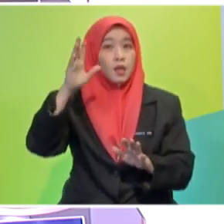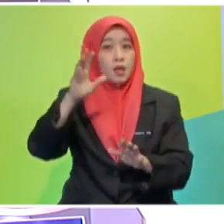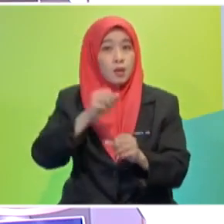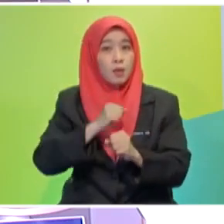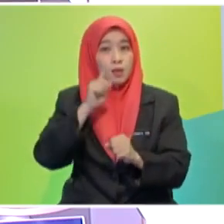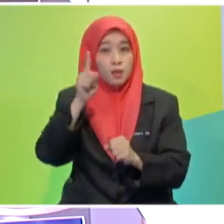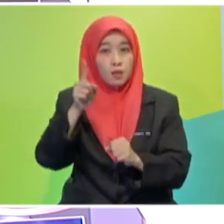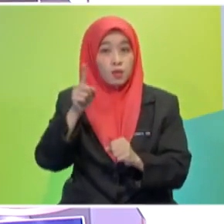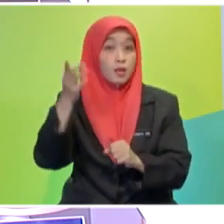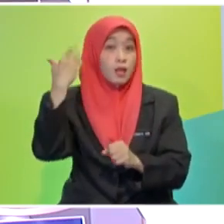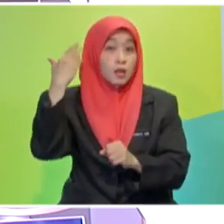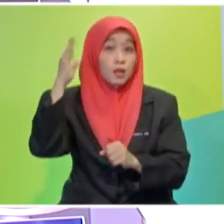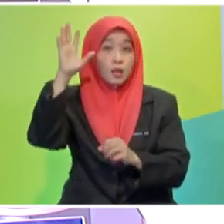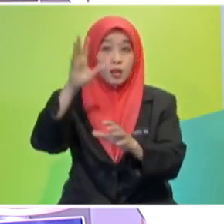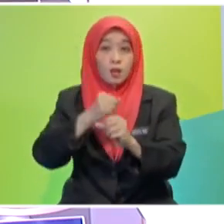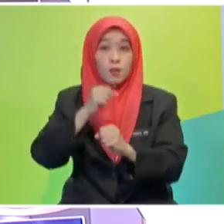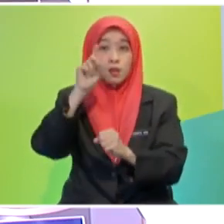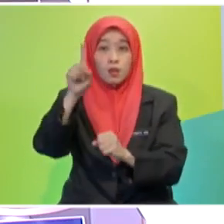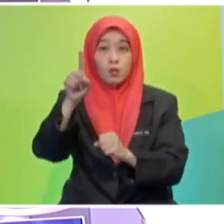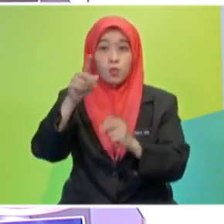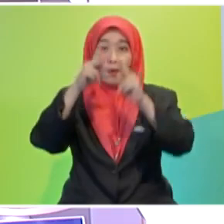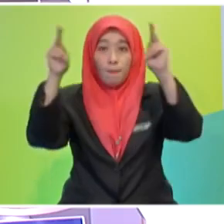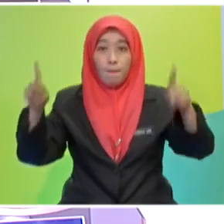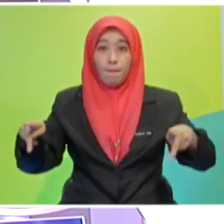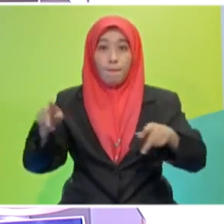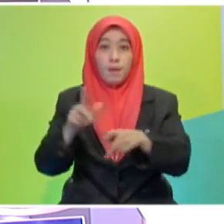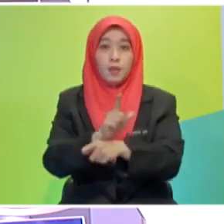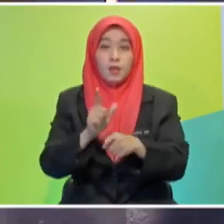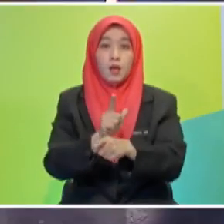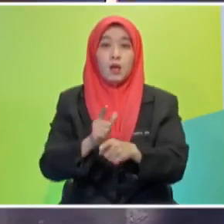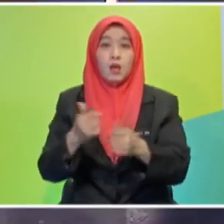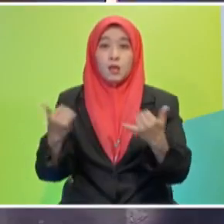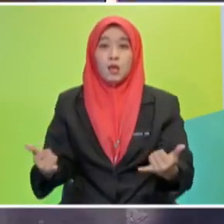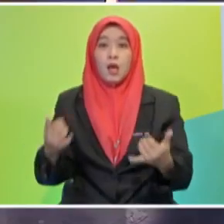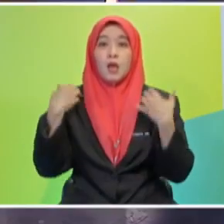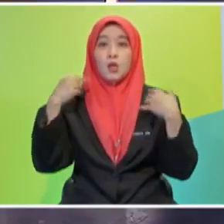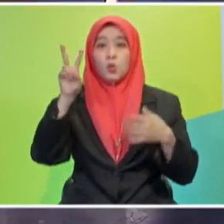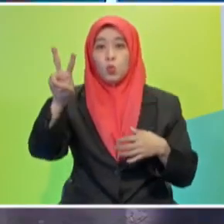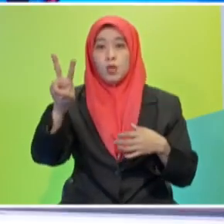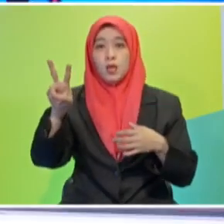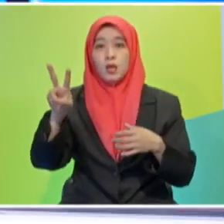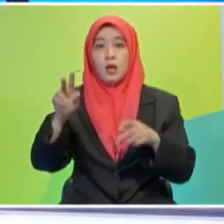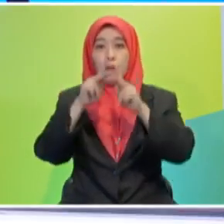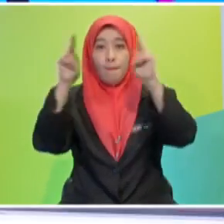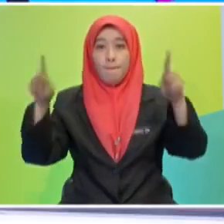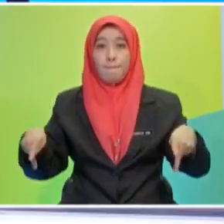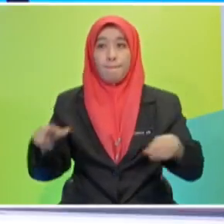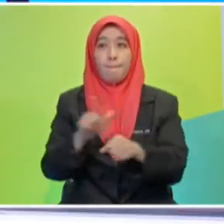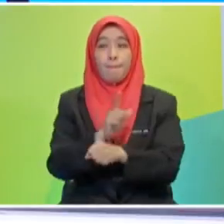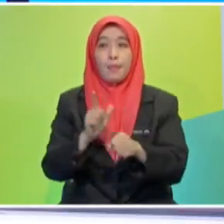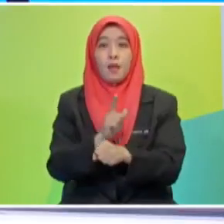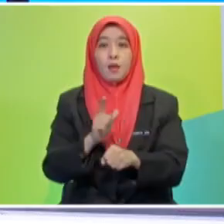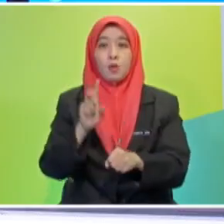kali ini cikgu bagi 2. Okey. Okey. Ada 2 papan untuk Aiman. Kita sama-sama